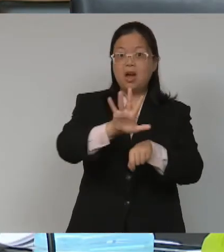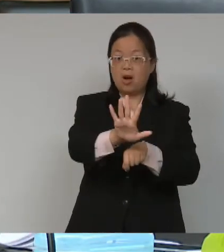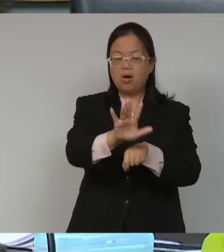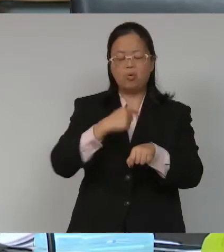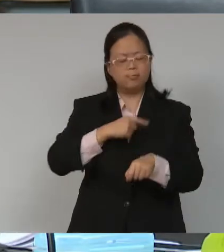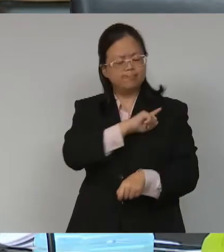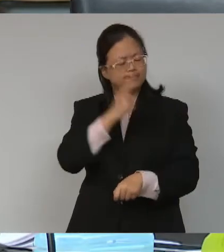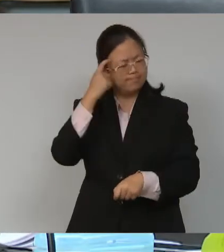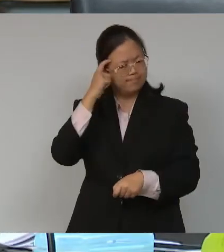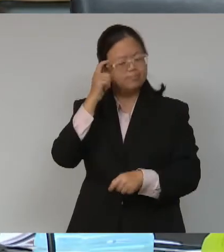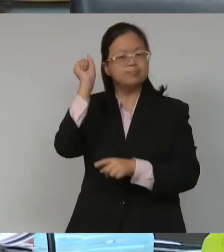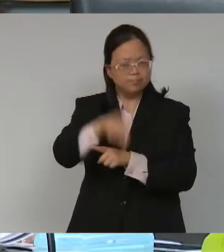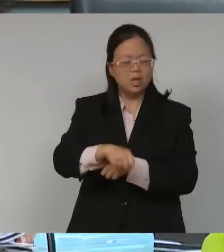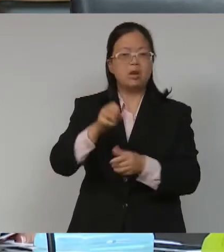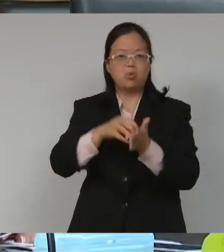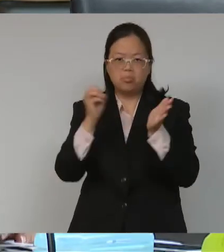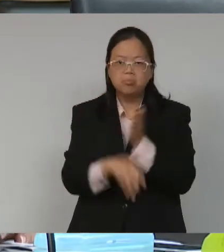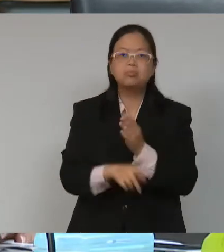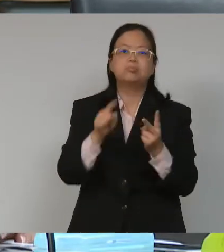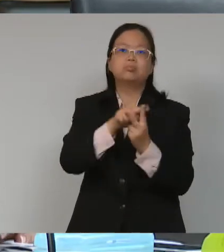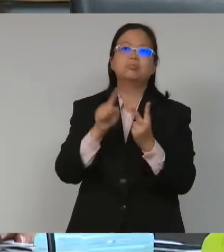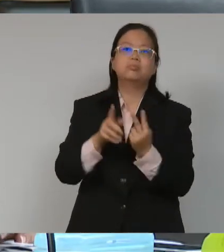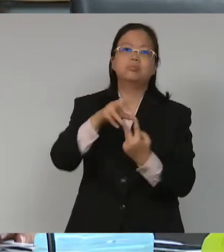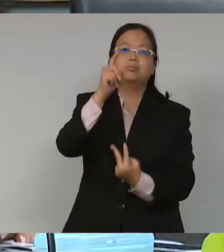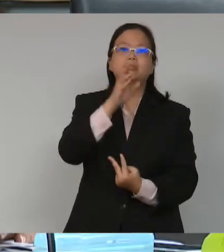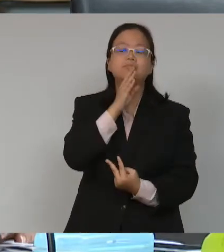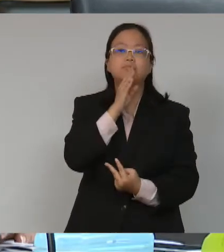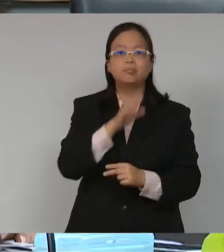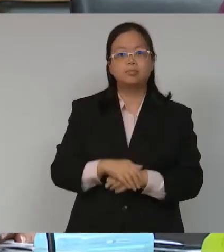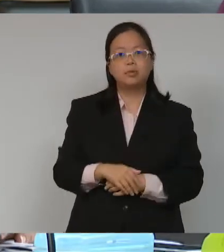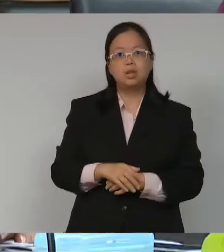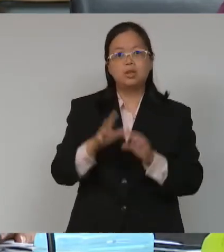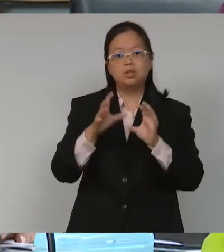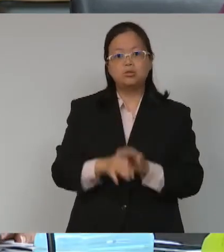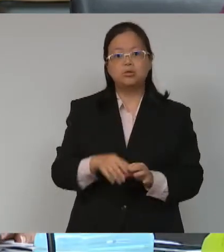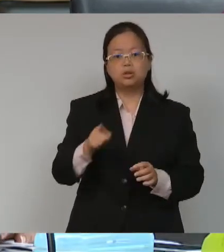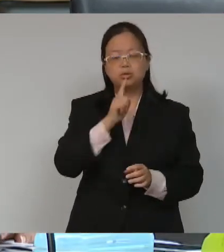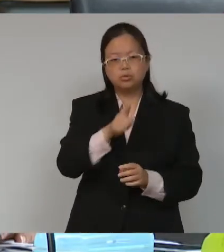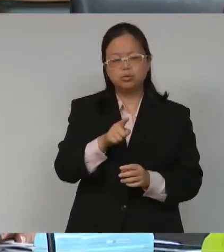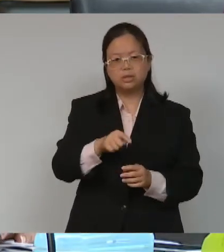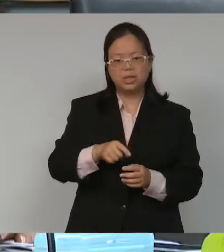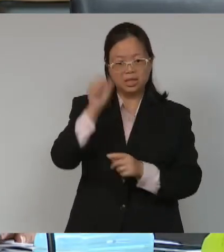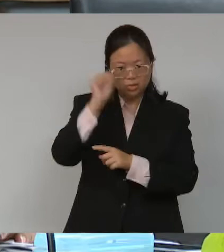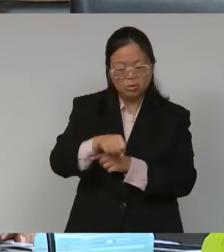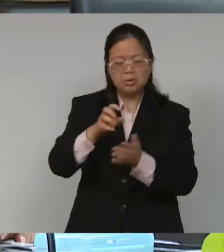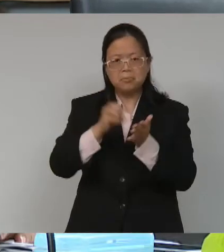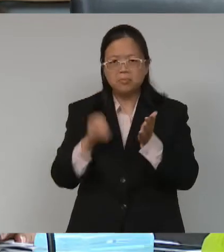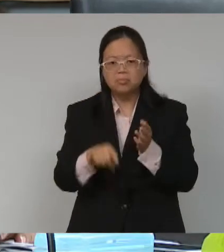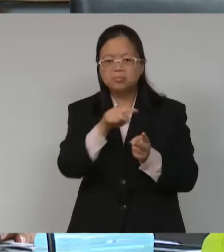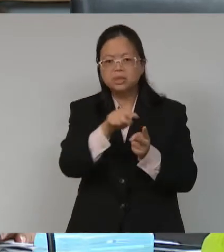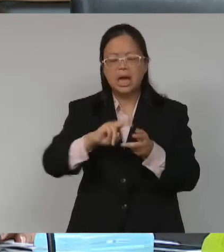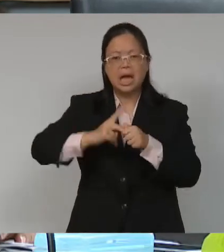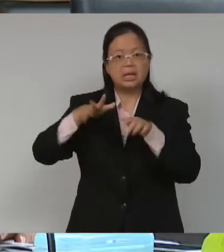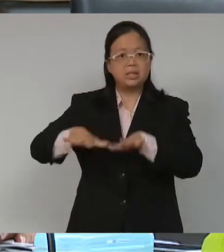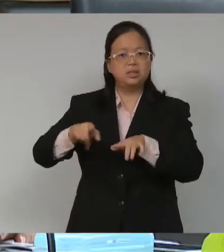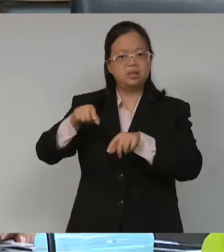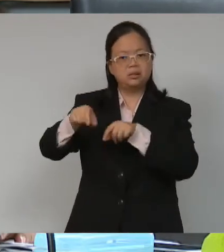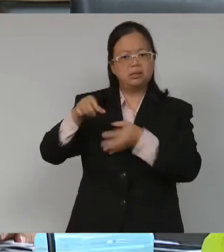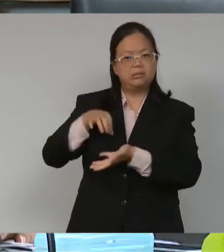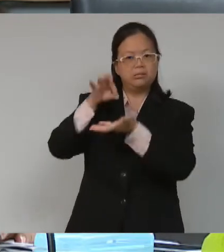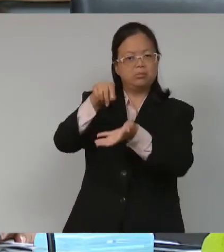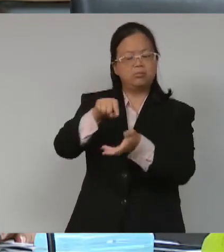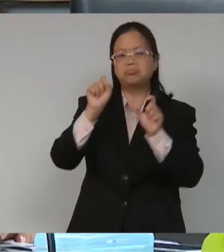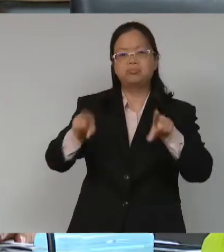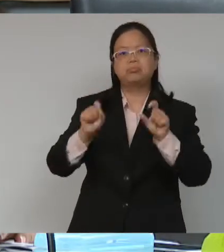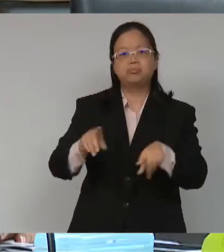空白状态，到底怎么样处理也不知道。所以这个复决案啊跟本案是不一样的。我们今天假设把现行的条文